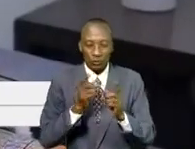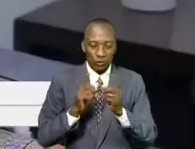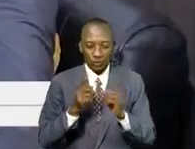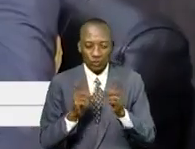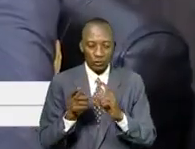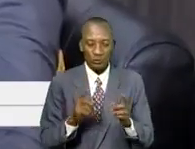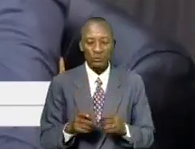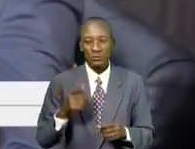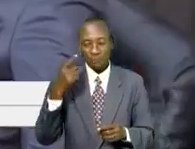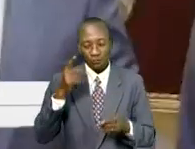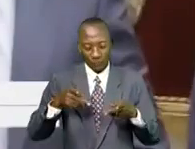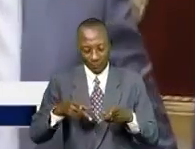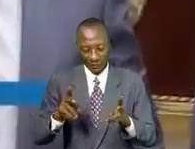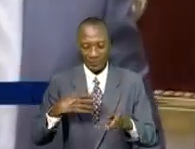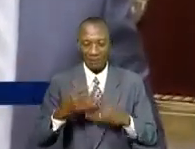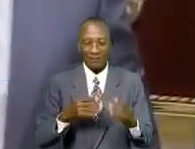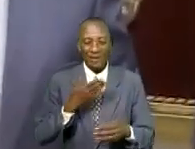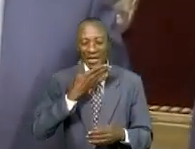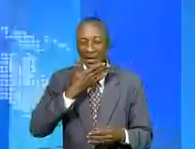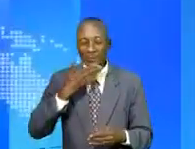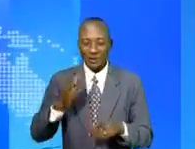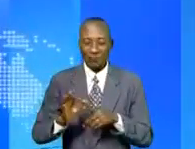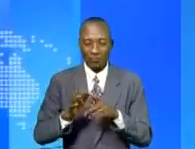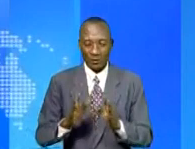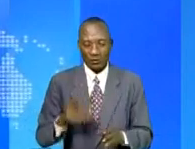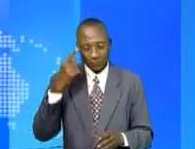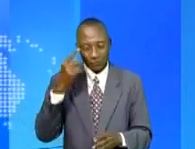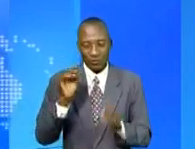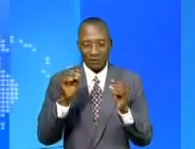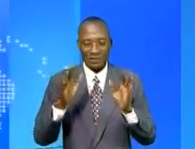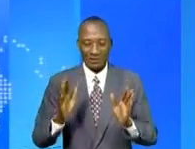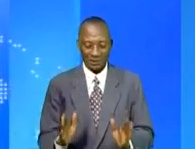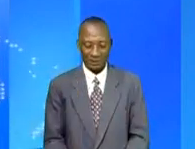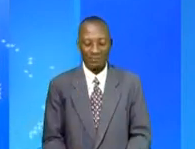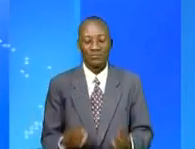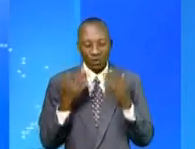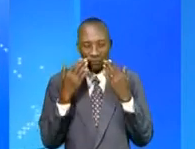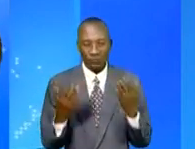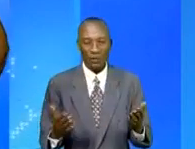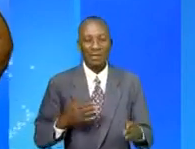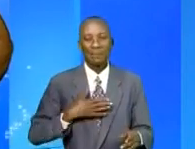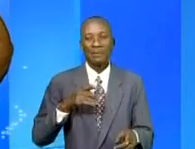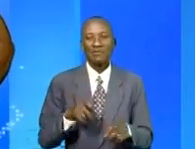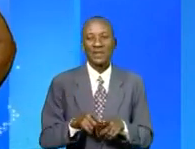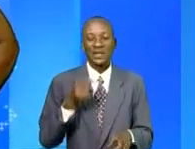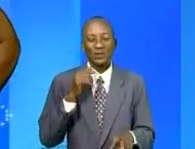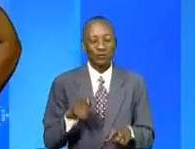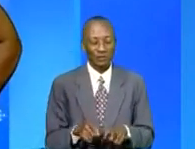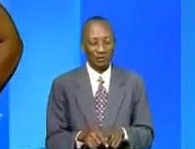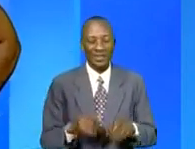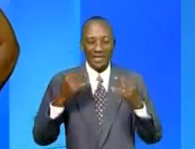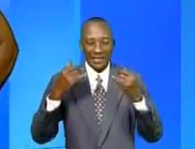permettre une meilleure formation du corps enseignant. C'est la fin de ce journal, mais avant de nous quitter, le rappel des